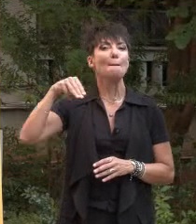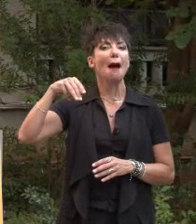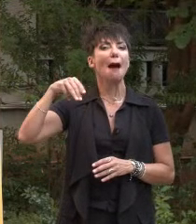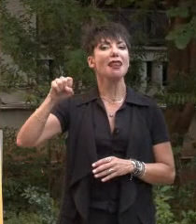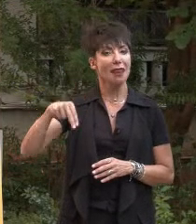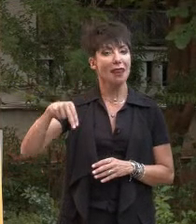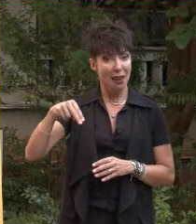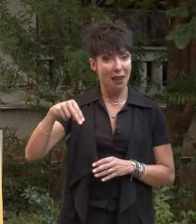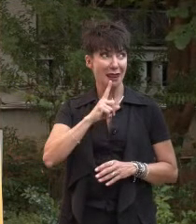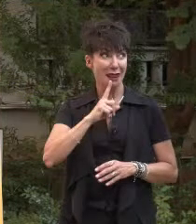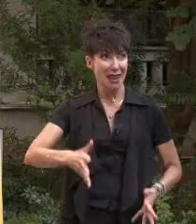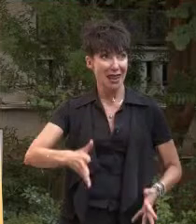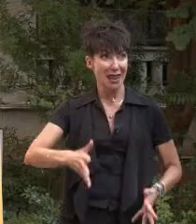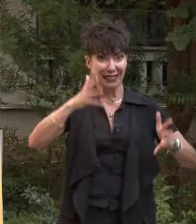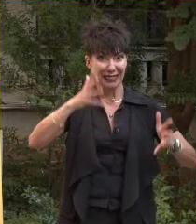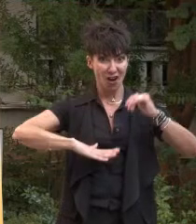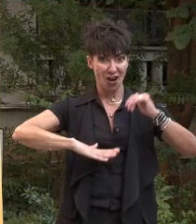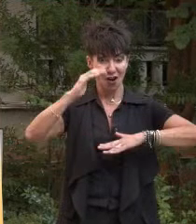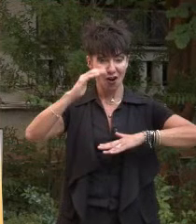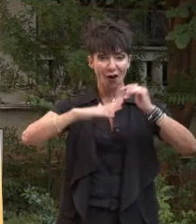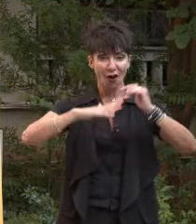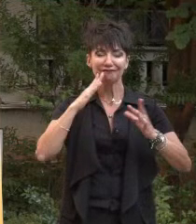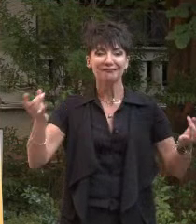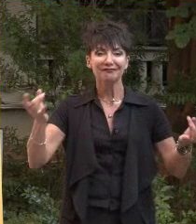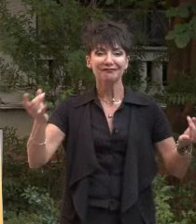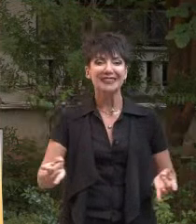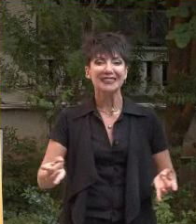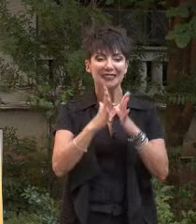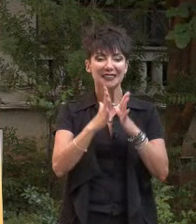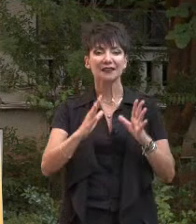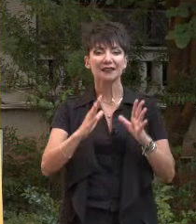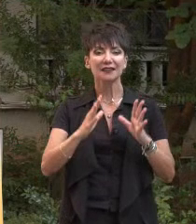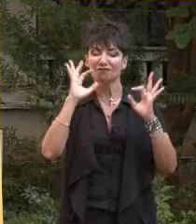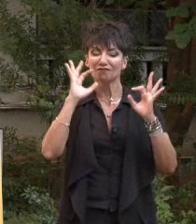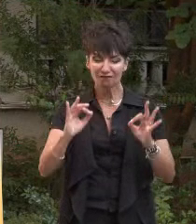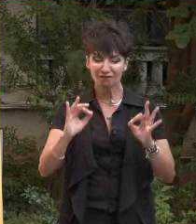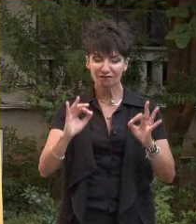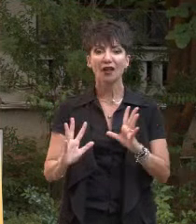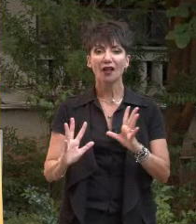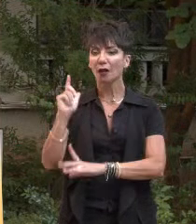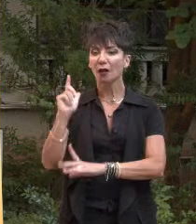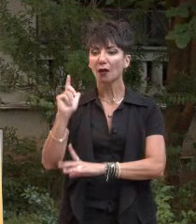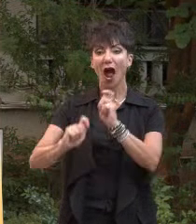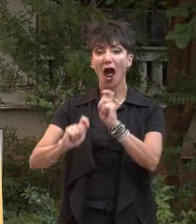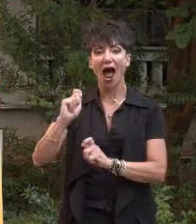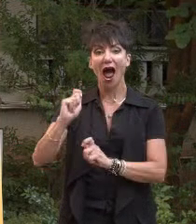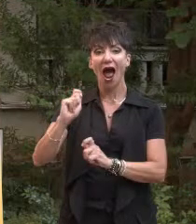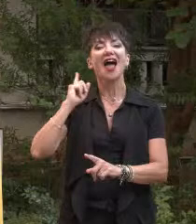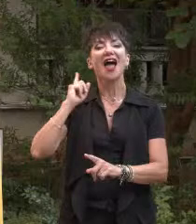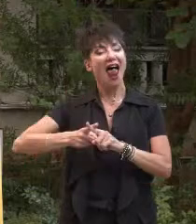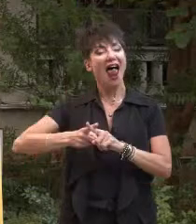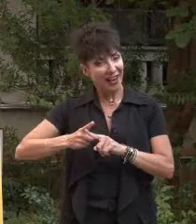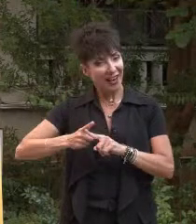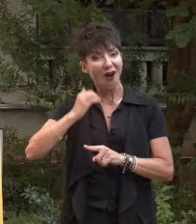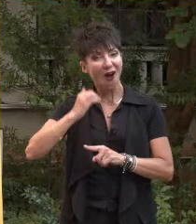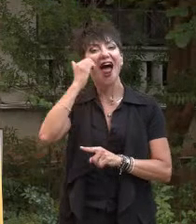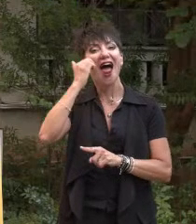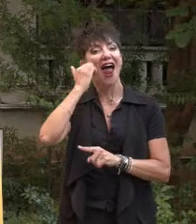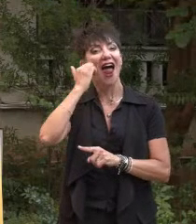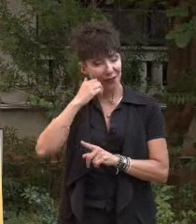δημιουργία αυτού του κτηρίου συμπίπτει με την δημιουργία του Ελληνικού Ερυθρού Σταυρού